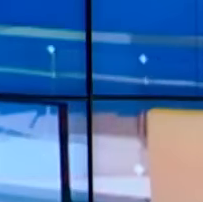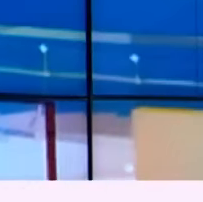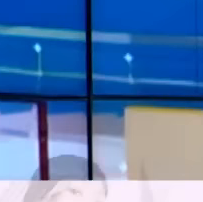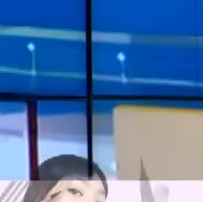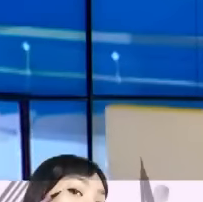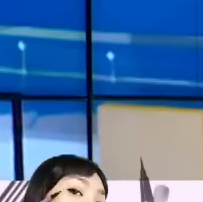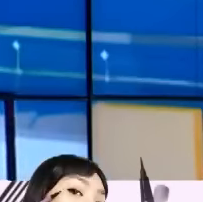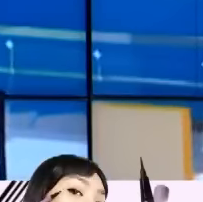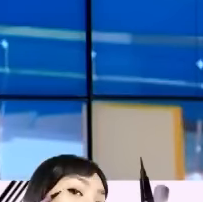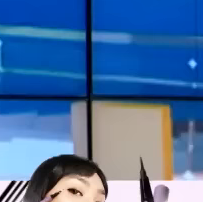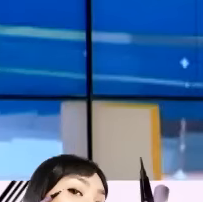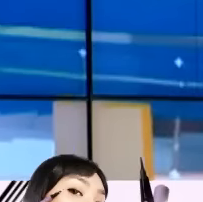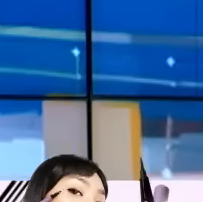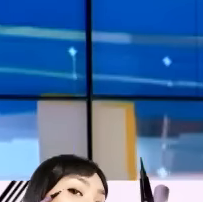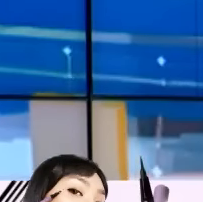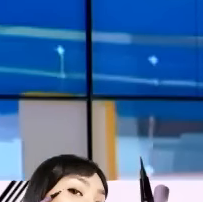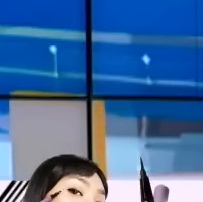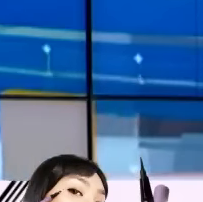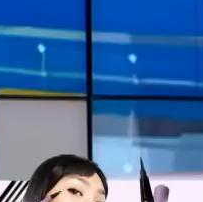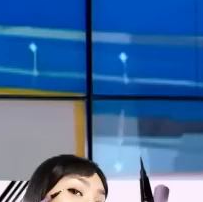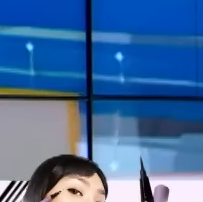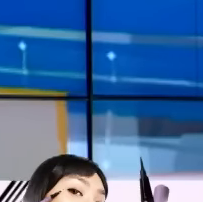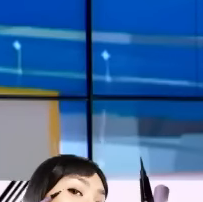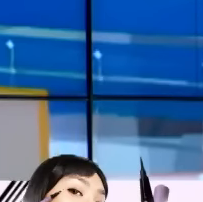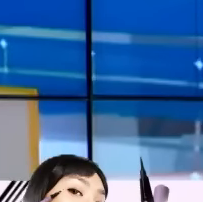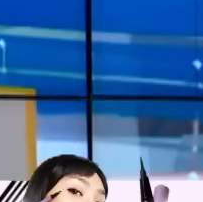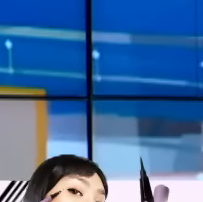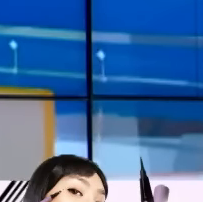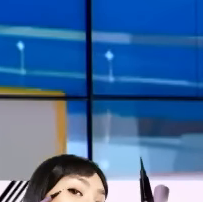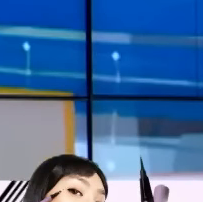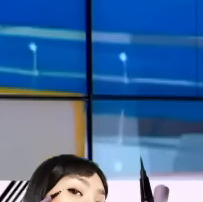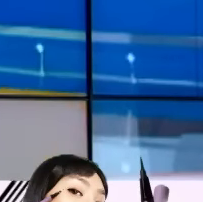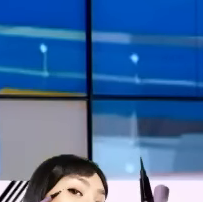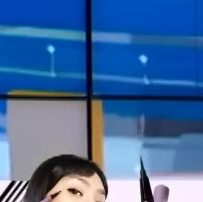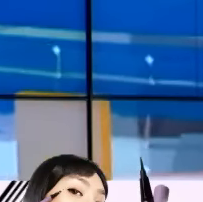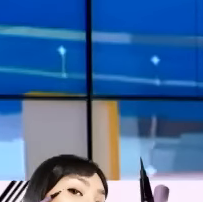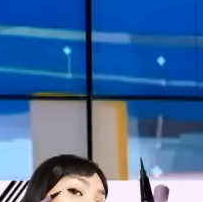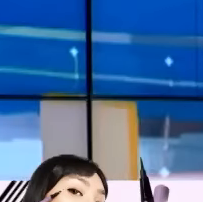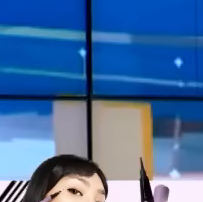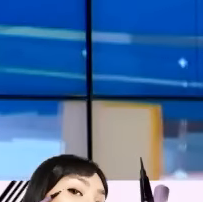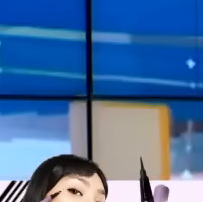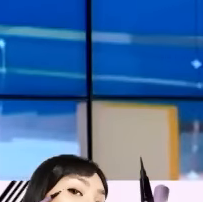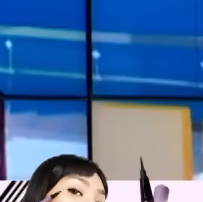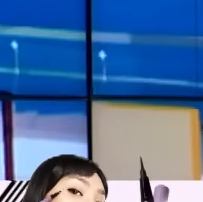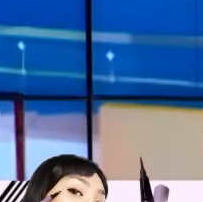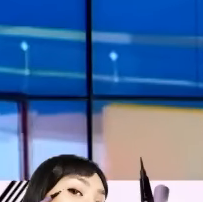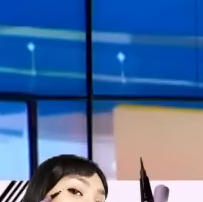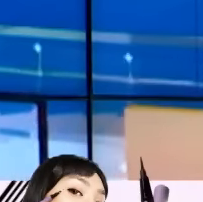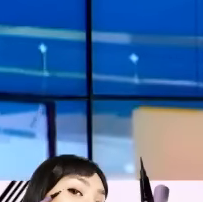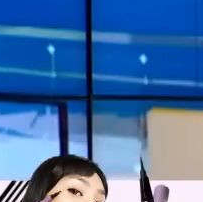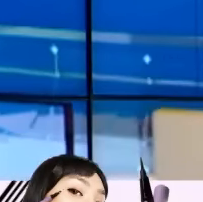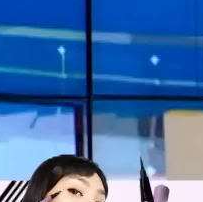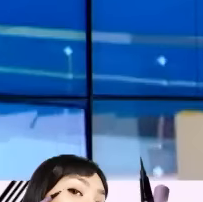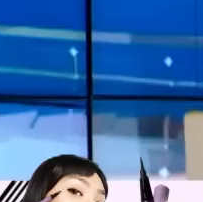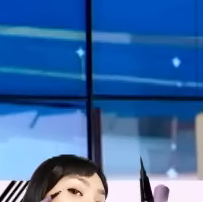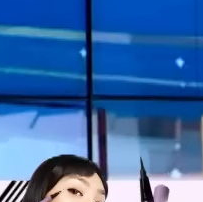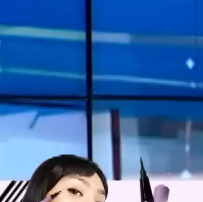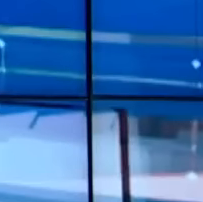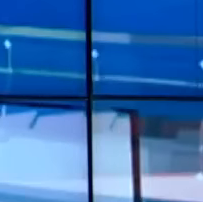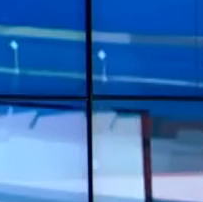Lantaran tersinggung seorang ASN nekat menganiaya seorang juru parkir di Makassar, Sulawesi Selatan. Pelaku sempat menyamar